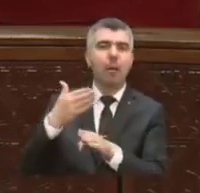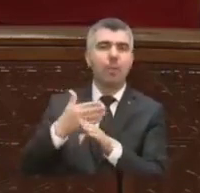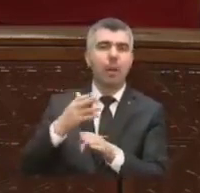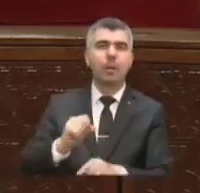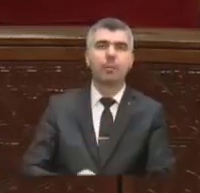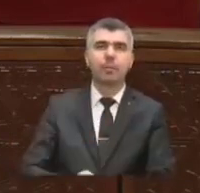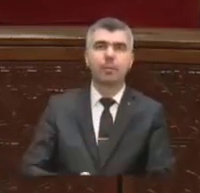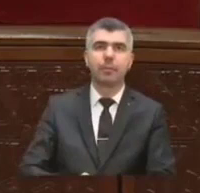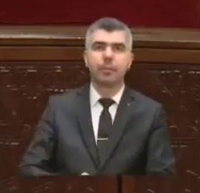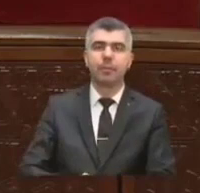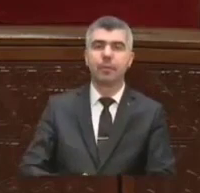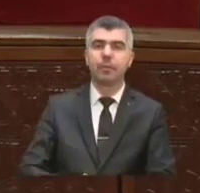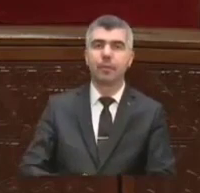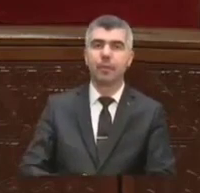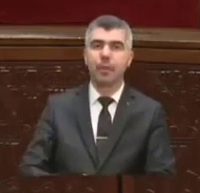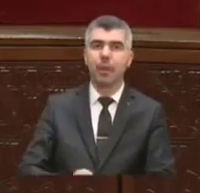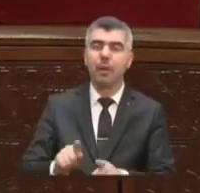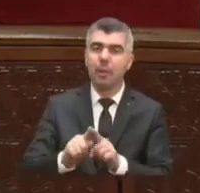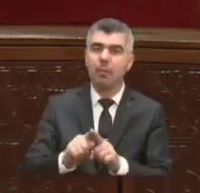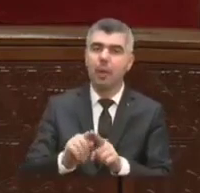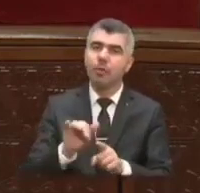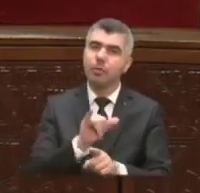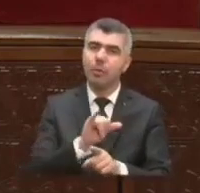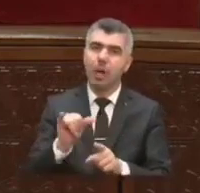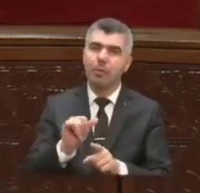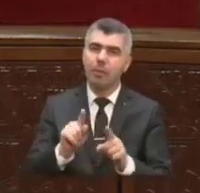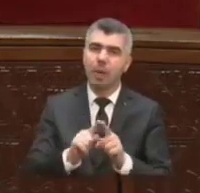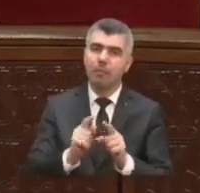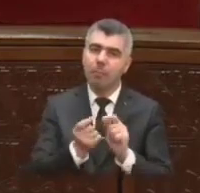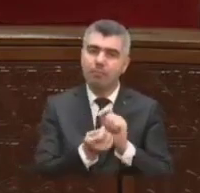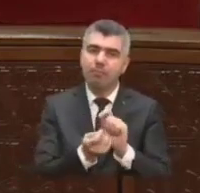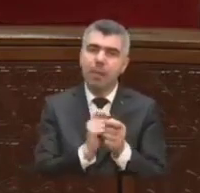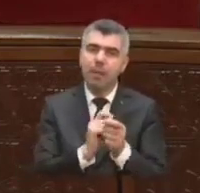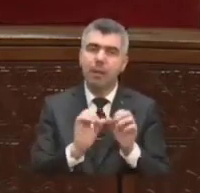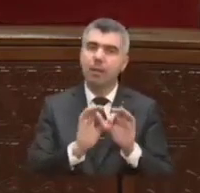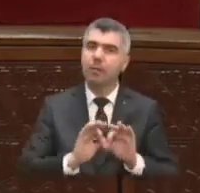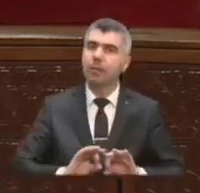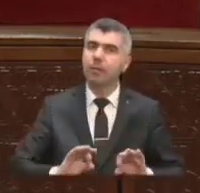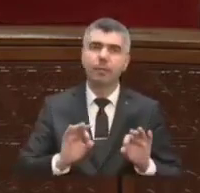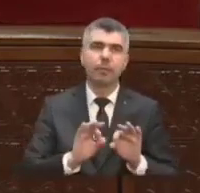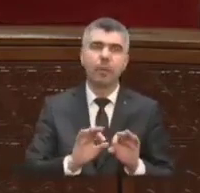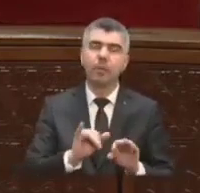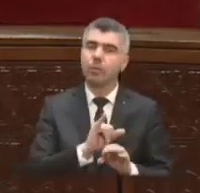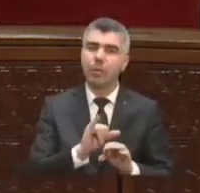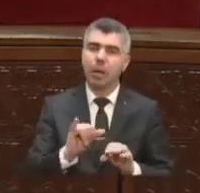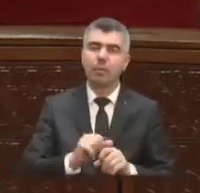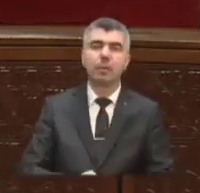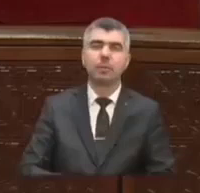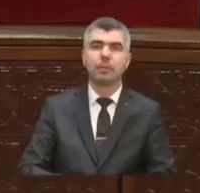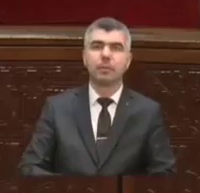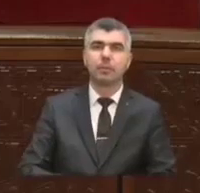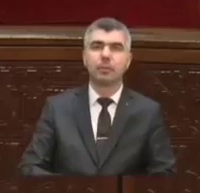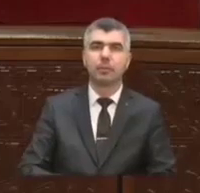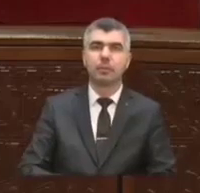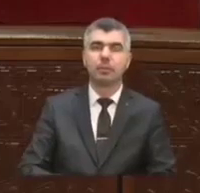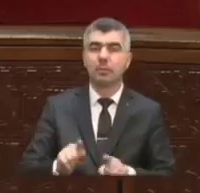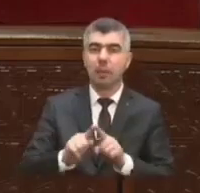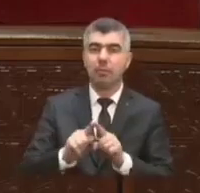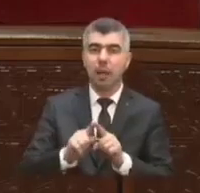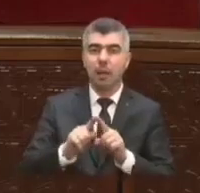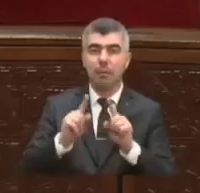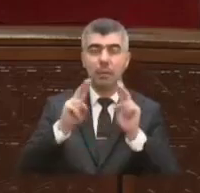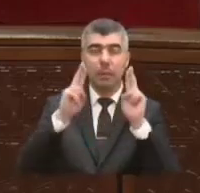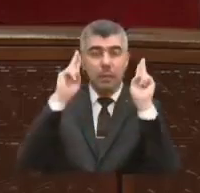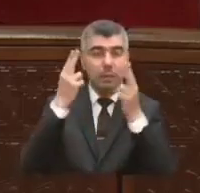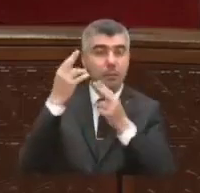ايوا تنظن بان ما خصناش نراجعوا بحال هادشي، لان غادي ندخلوا في شي سياق اللي ماشي هو هذاك. الا كان شي ماستر ولا كانت